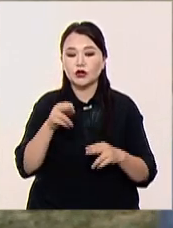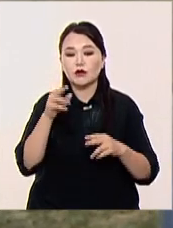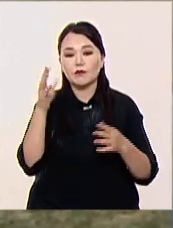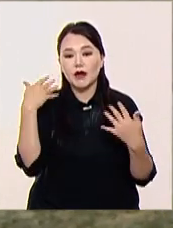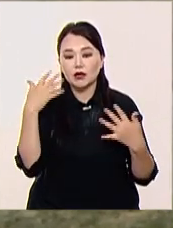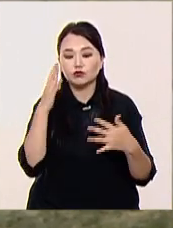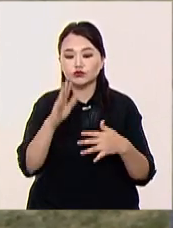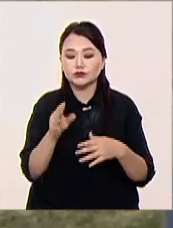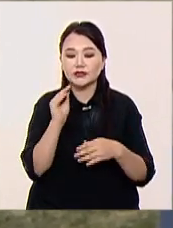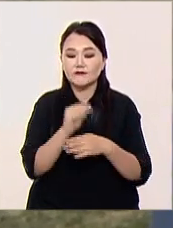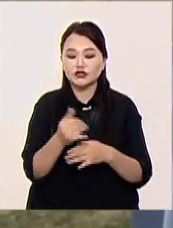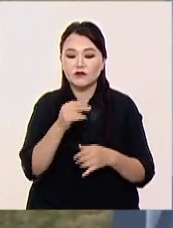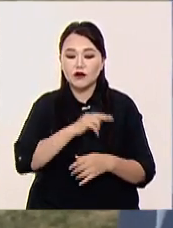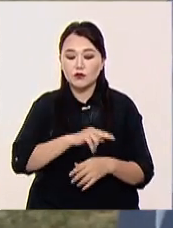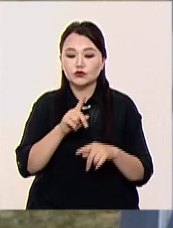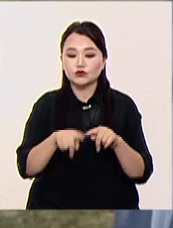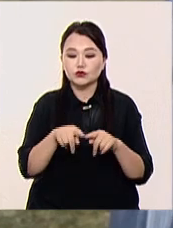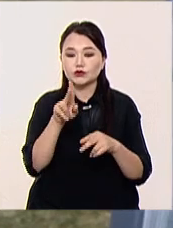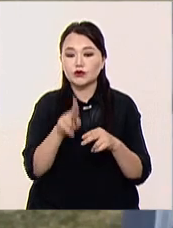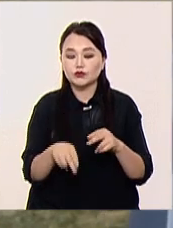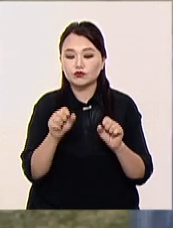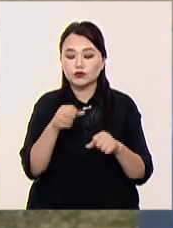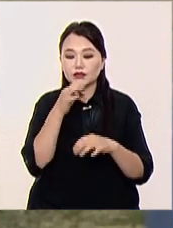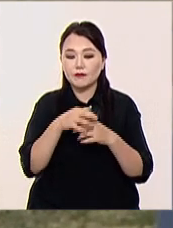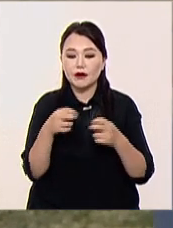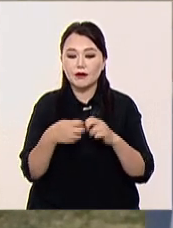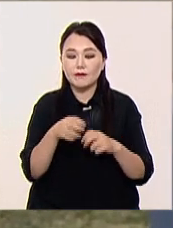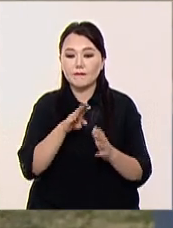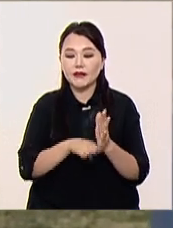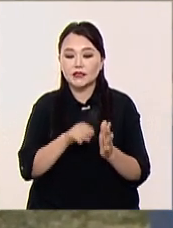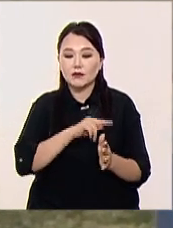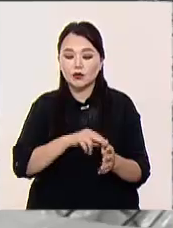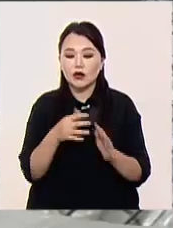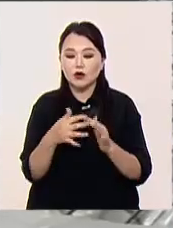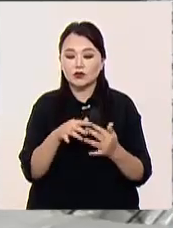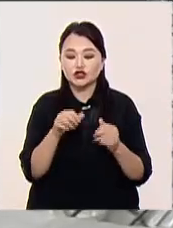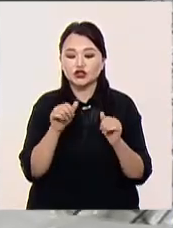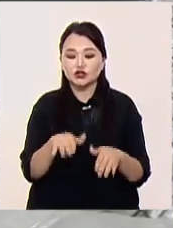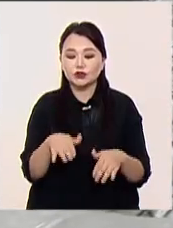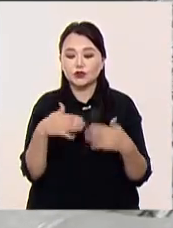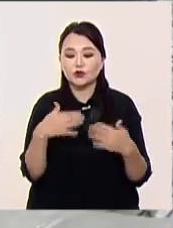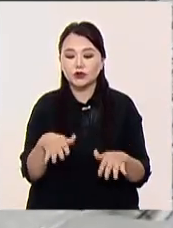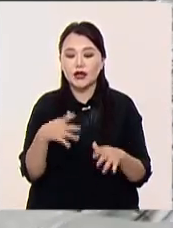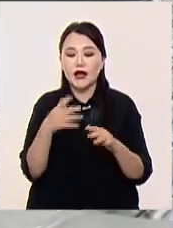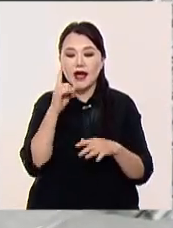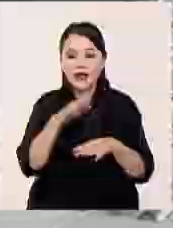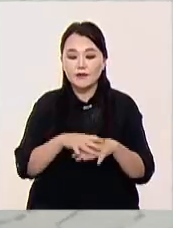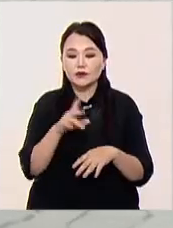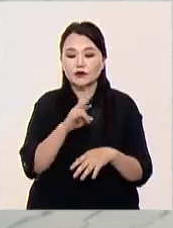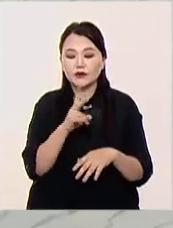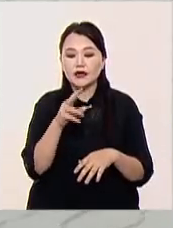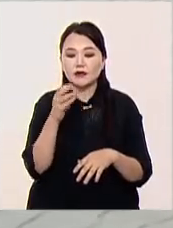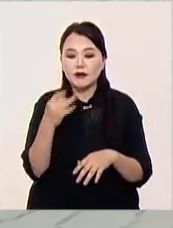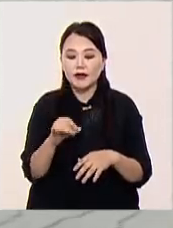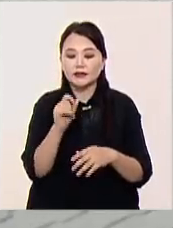время работа практически завершена. Можно сказать, что проблема безработицы в селе решена. Аким Кызылординской области Нурлыбек Налибаев